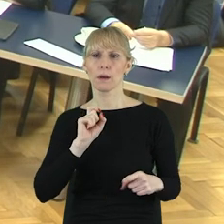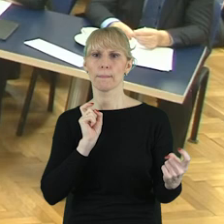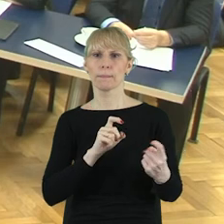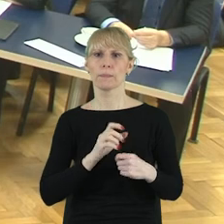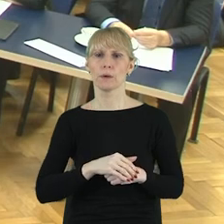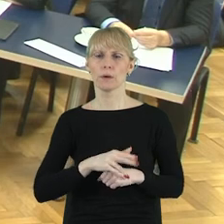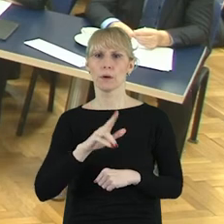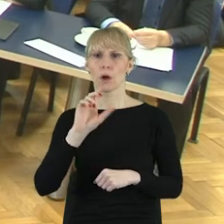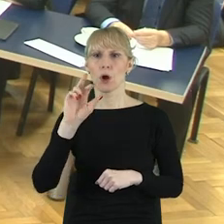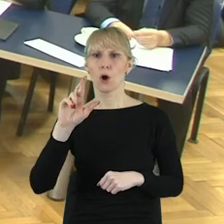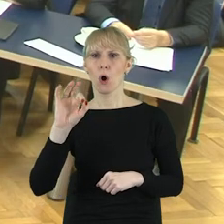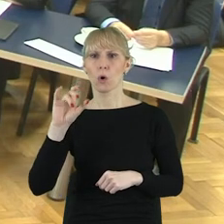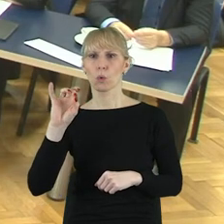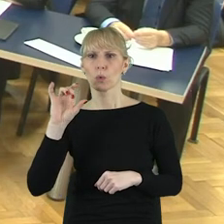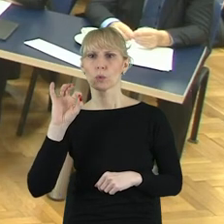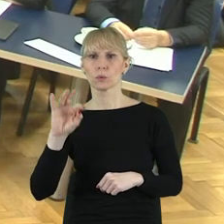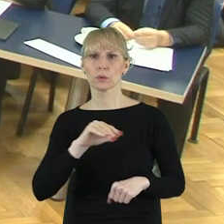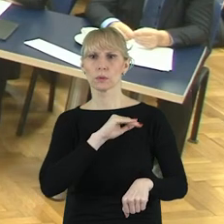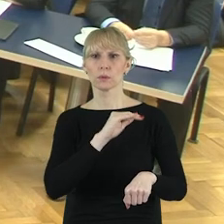Pani radna Halina Rosiak.